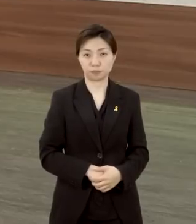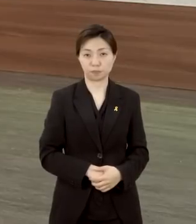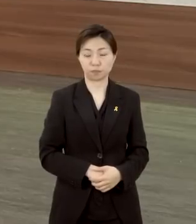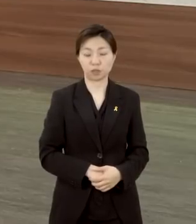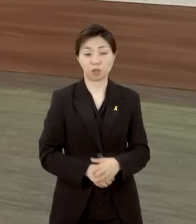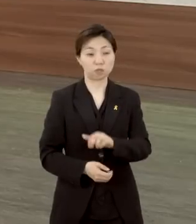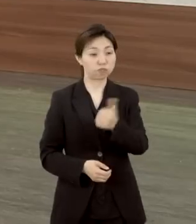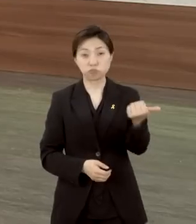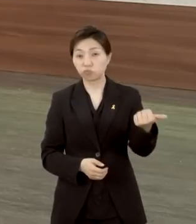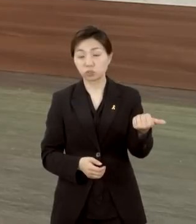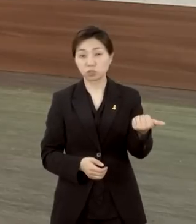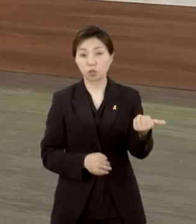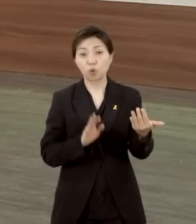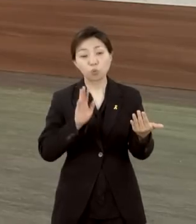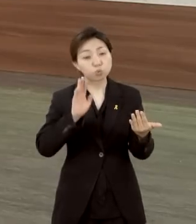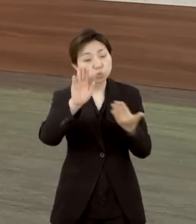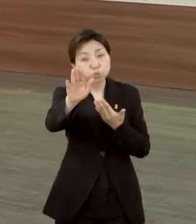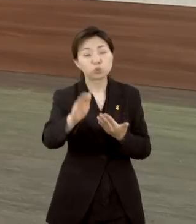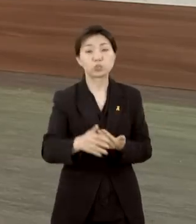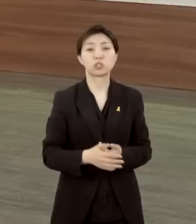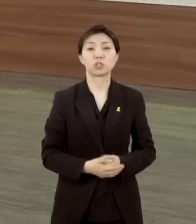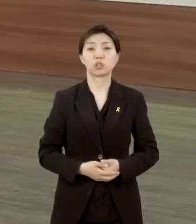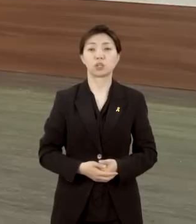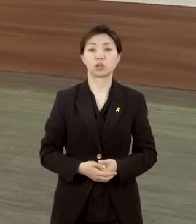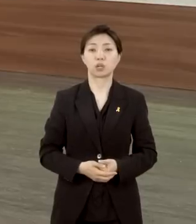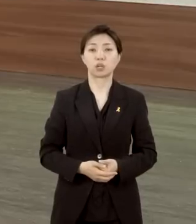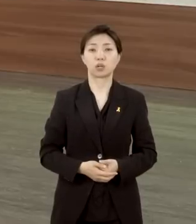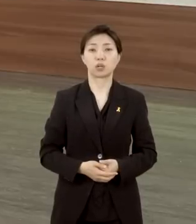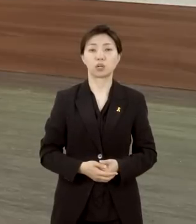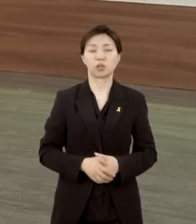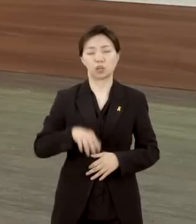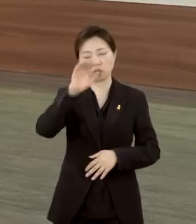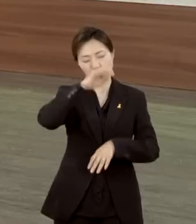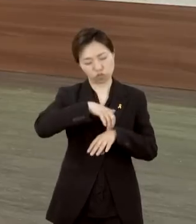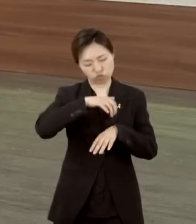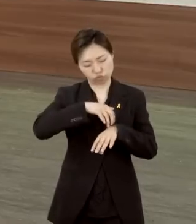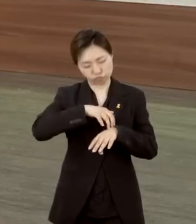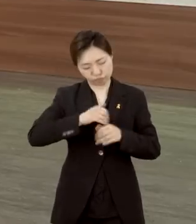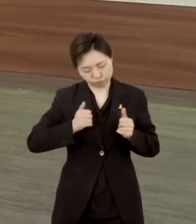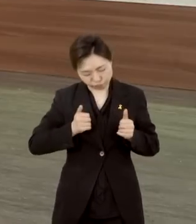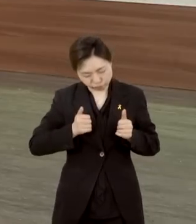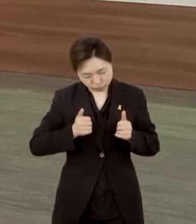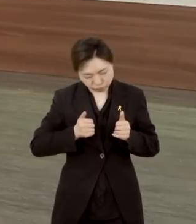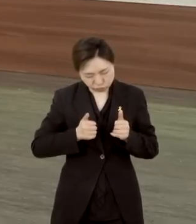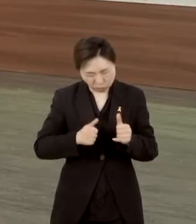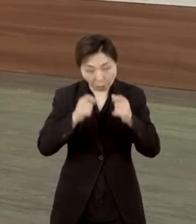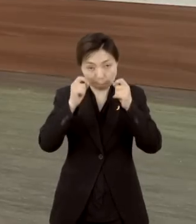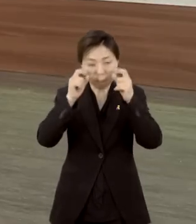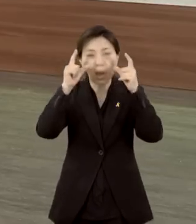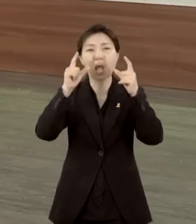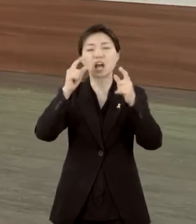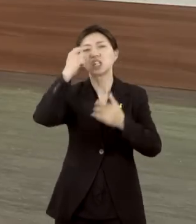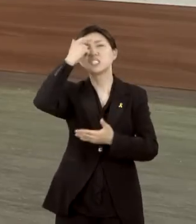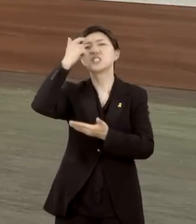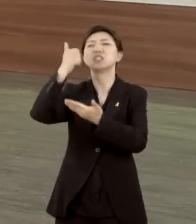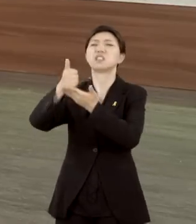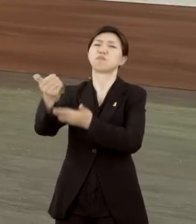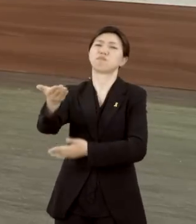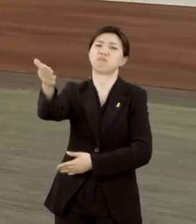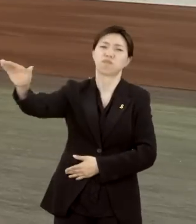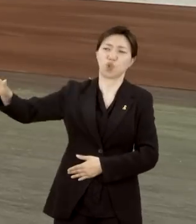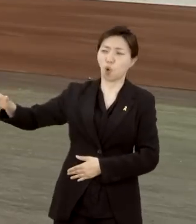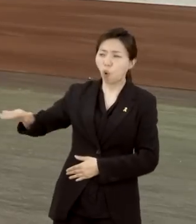세상을 떠나게 되었는데 그 수행을 많이 하고 깨달음을 얻은